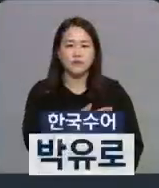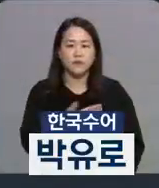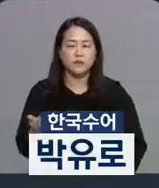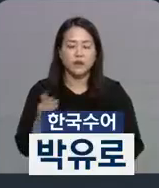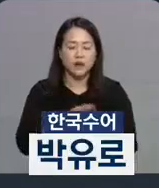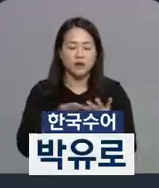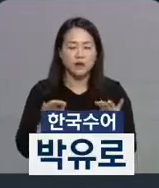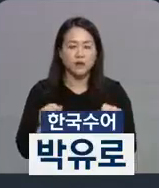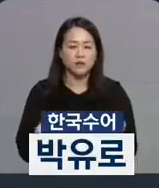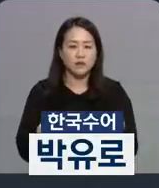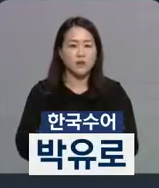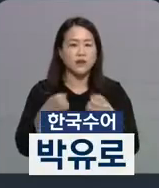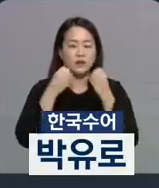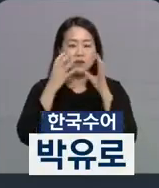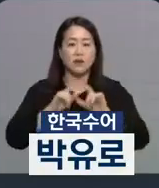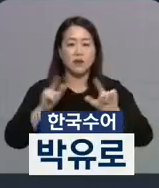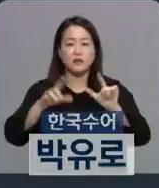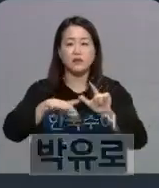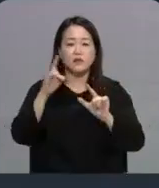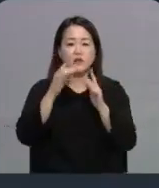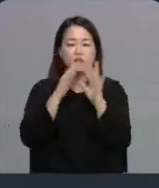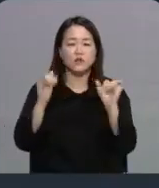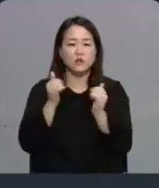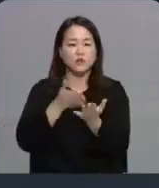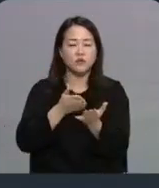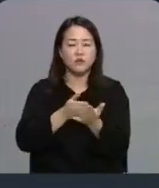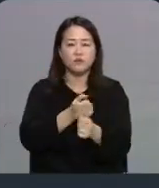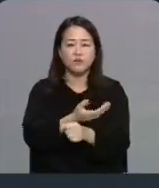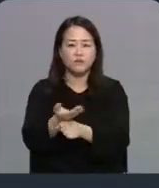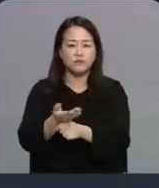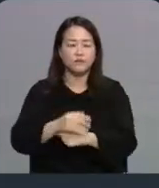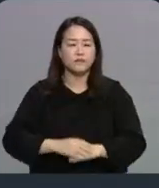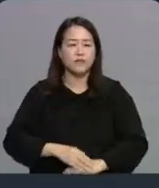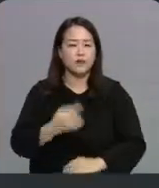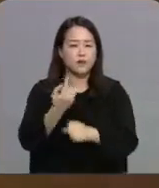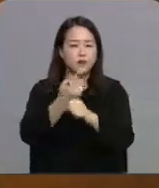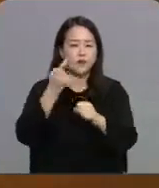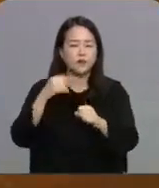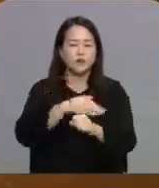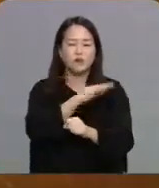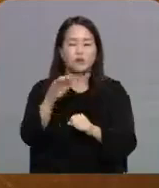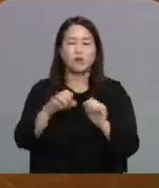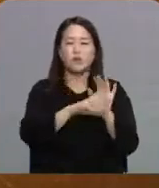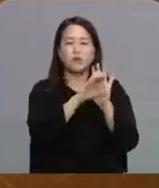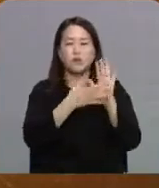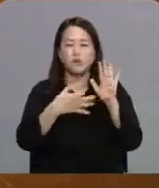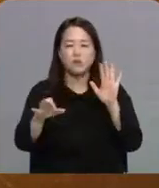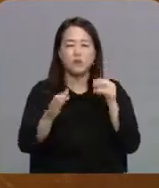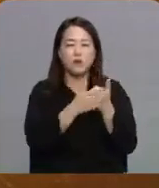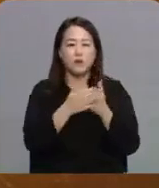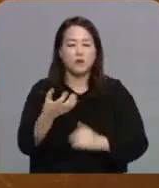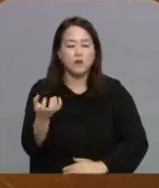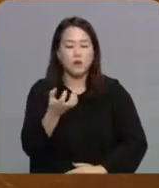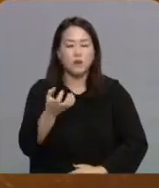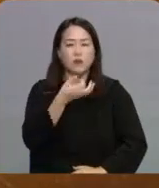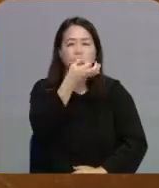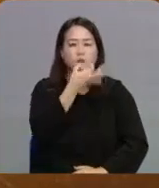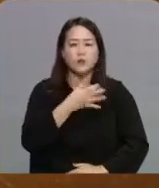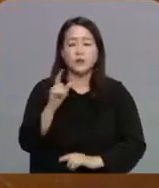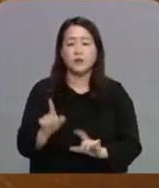시청자 여러분 안녕하십니까? 새해 첫 전북권 9시 뉴스입니다. 지난해 우리는 코로나19로 아프고 힘든 한 해를